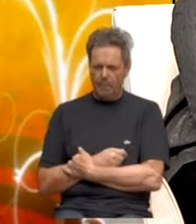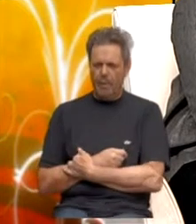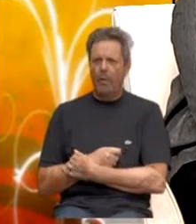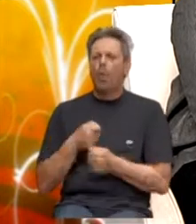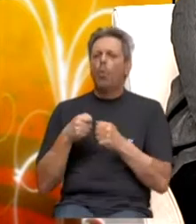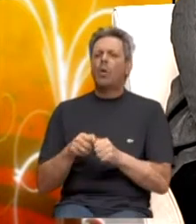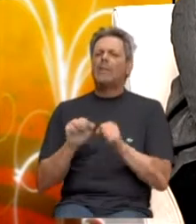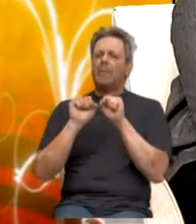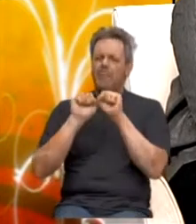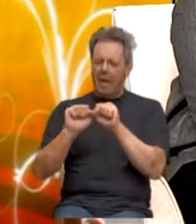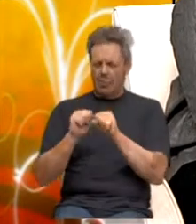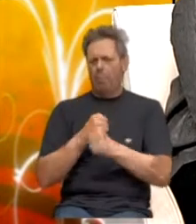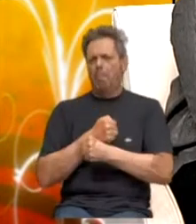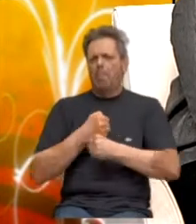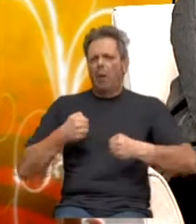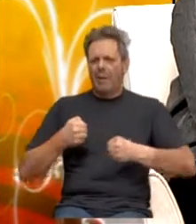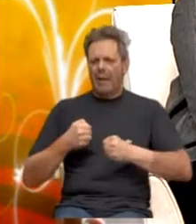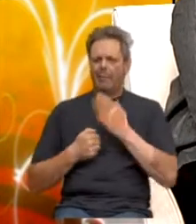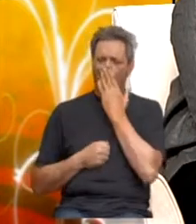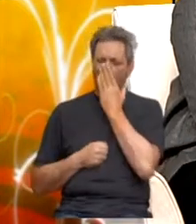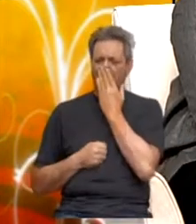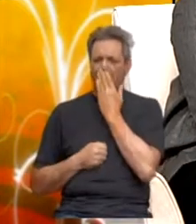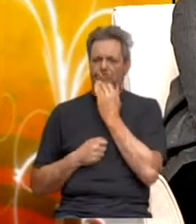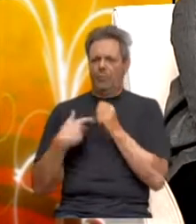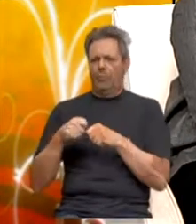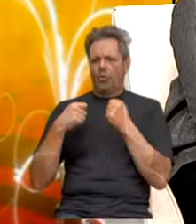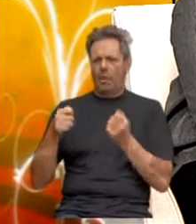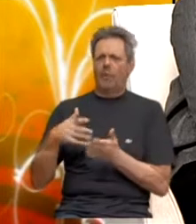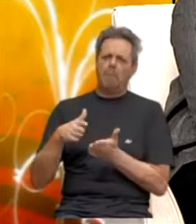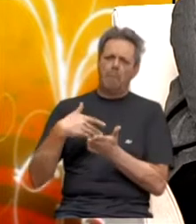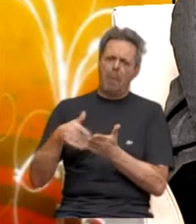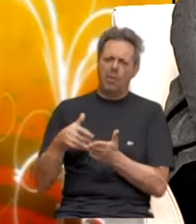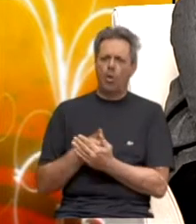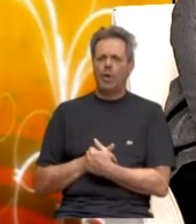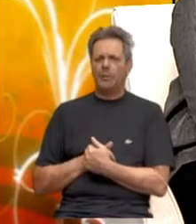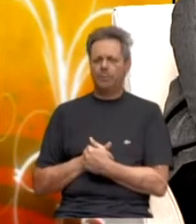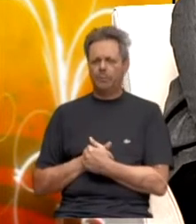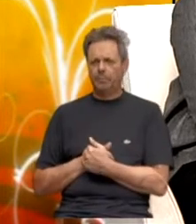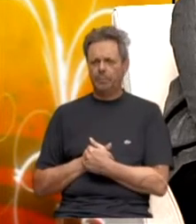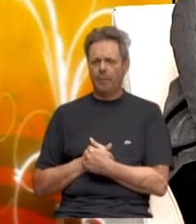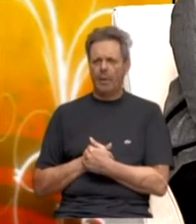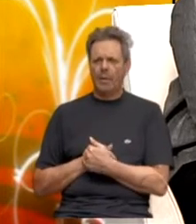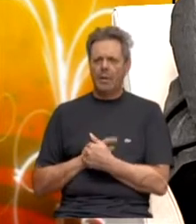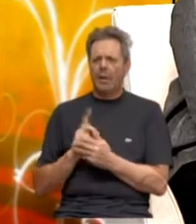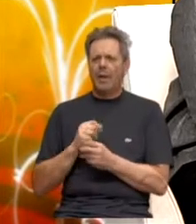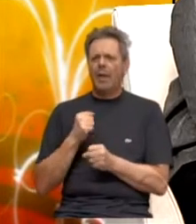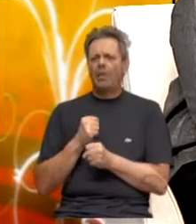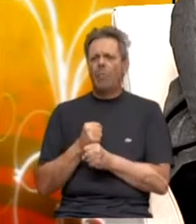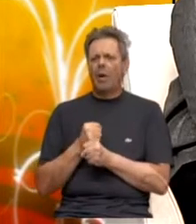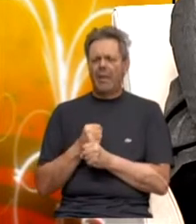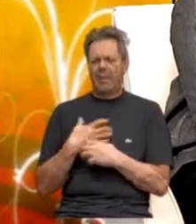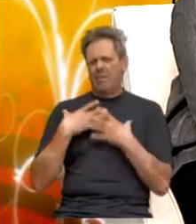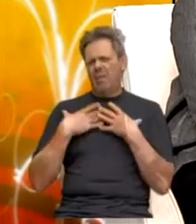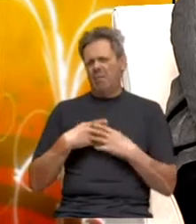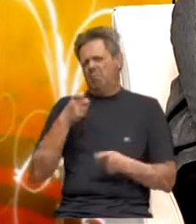Udruga za prevenciju prekomjerne tjelesne težine će raditi izmjeru masnoće, odnosno visceralne masnoće. Dakle, nećemo raditi indeks tjelesne